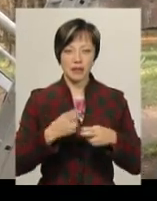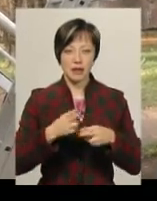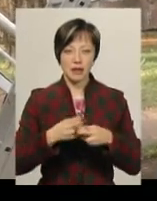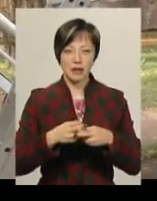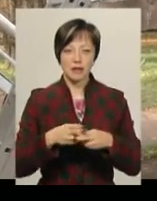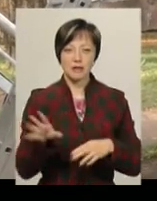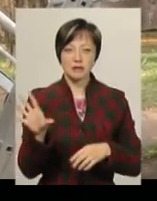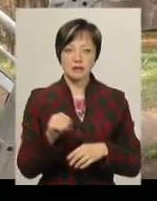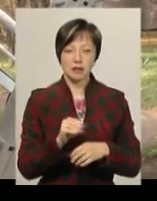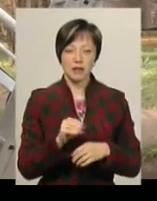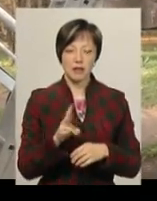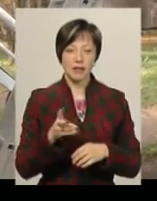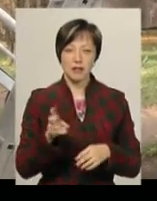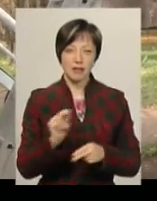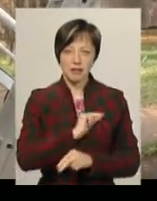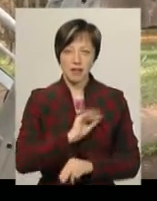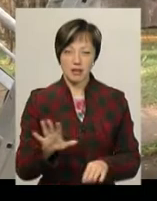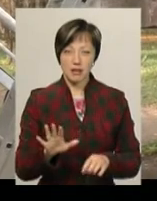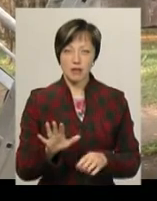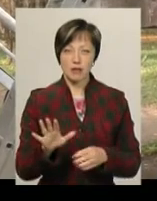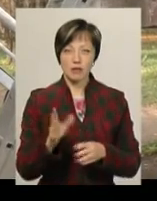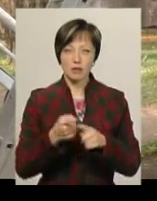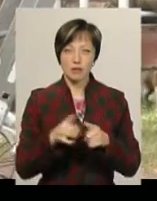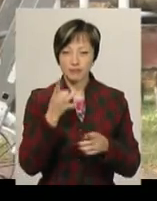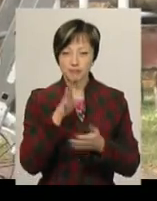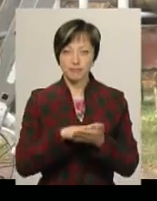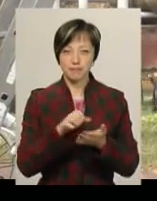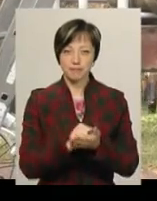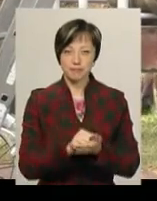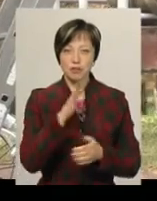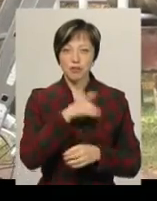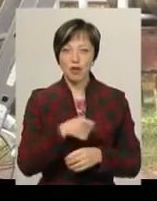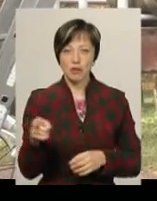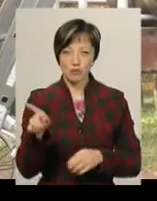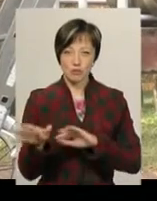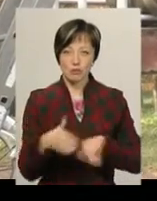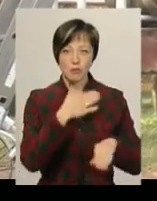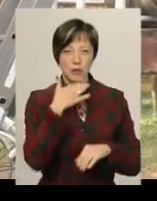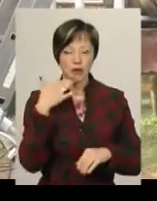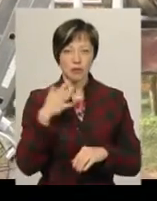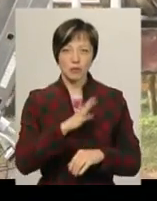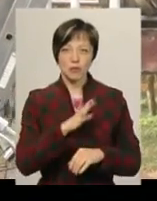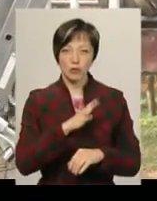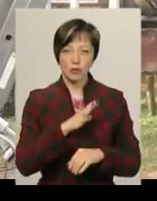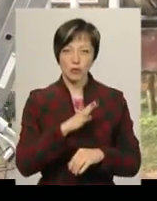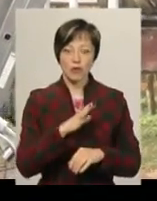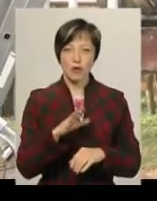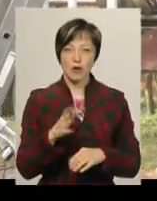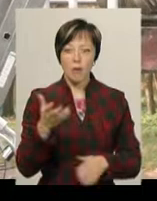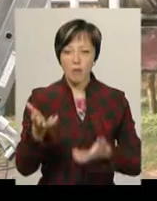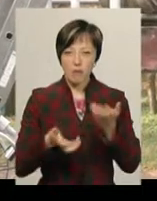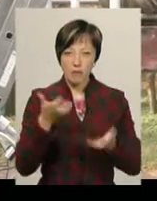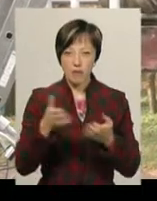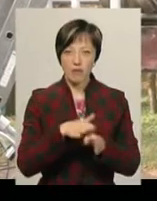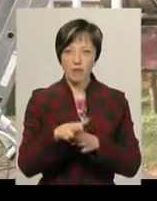все не діє, воно позакисало, багато вже часу пройшло і було воно при монтажі трохи